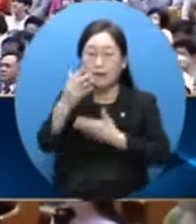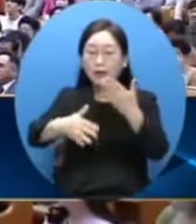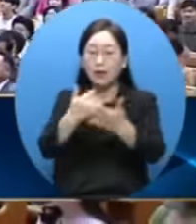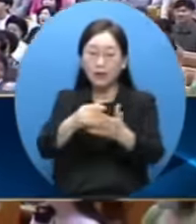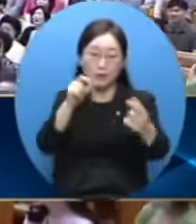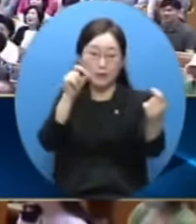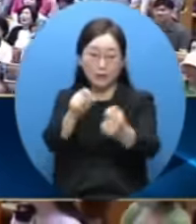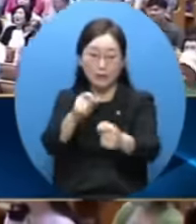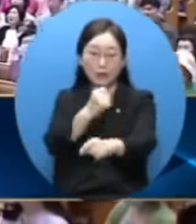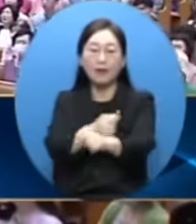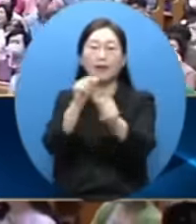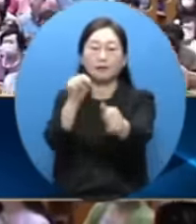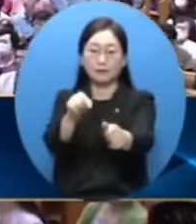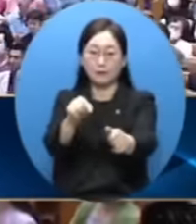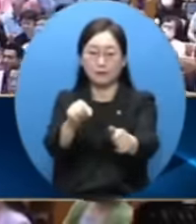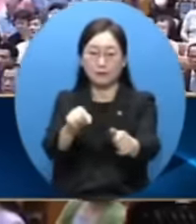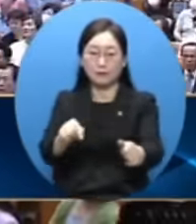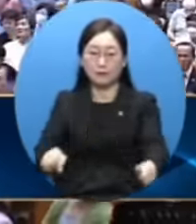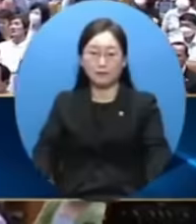하나님을 가까이 하라.